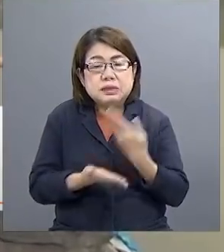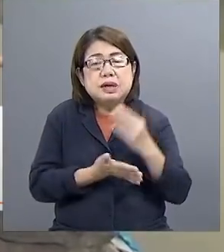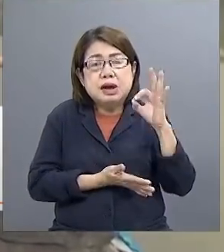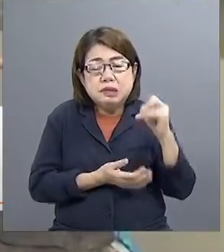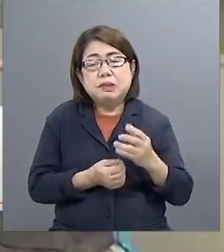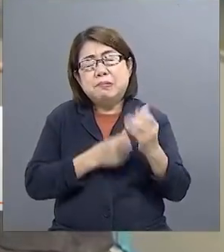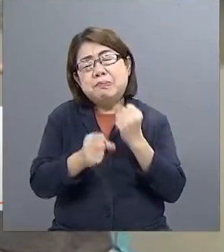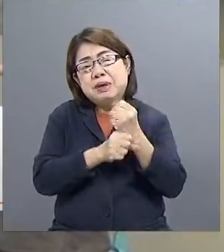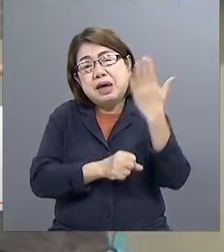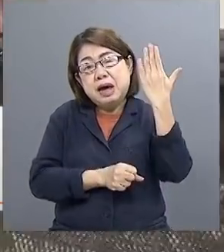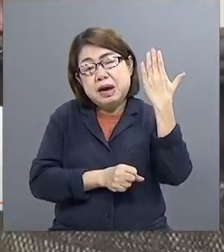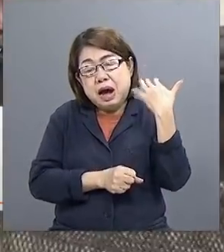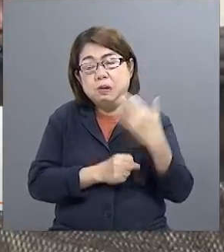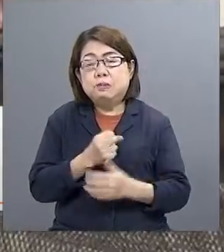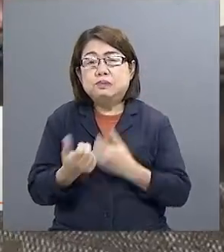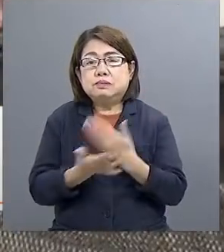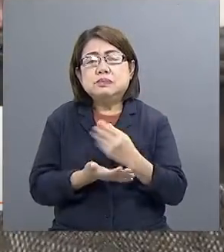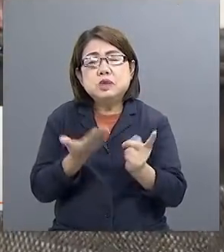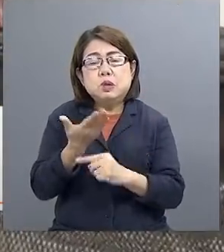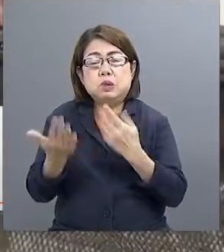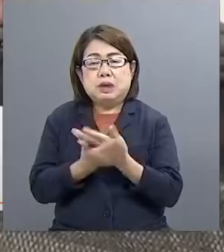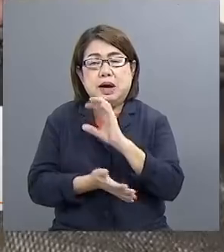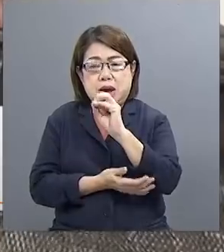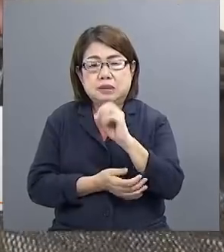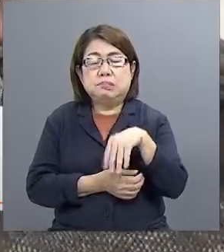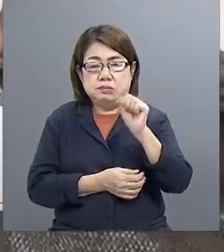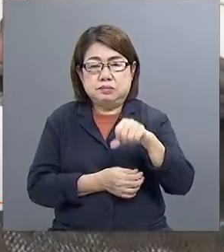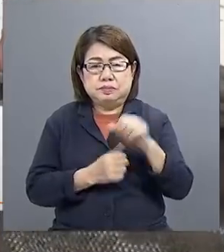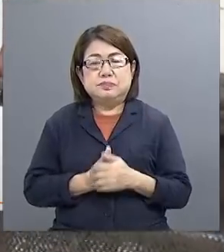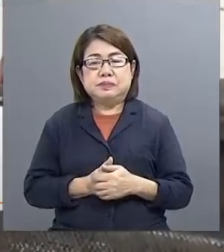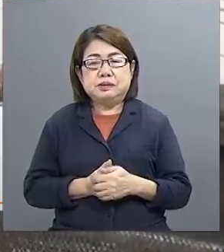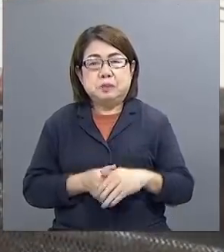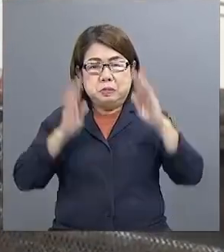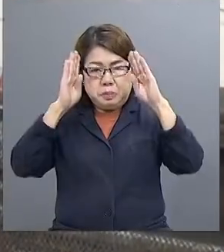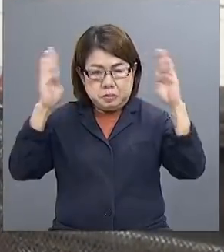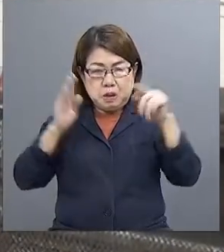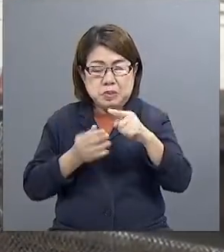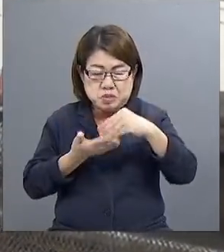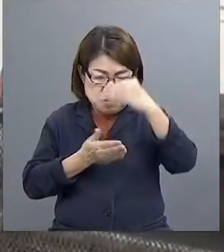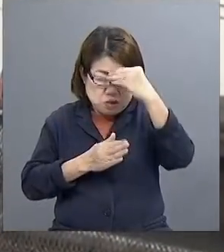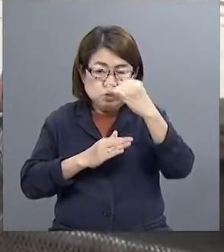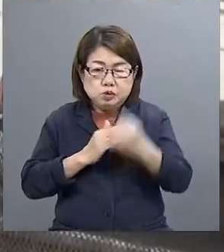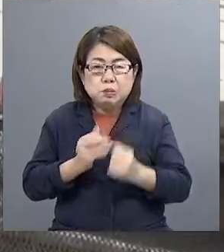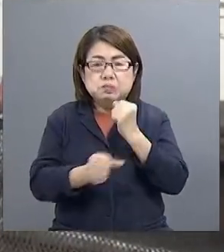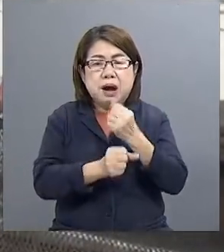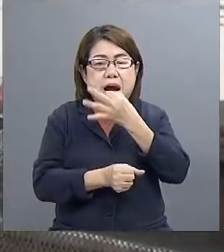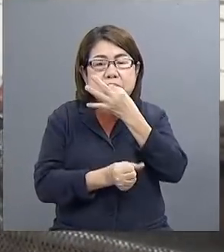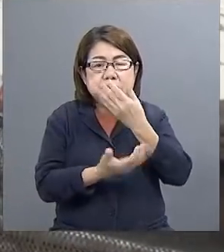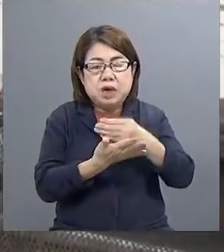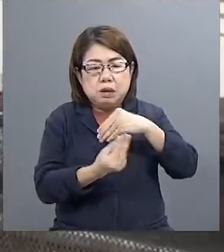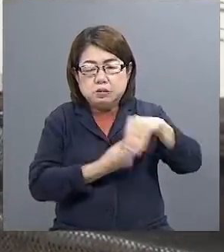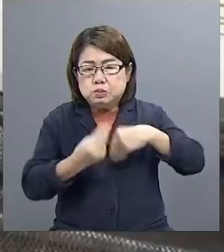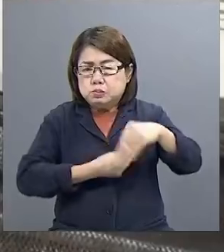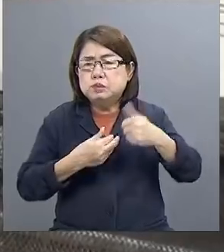55บาท 50บาทนั่นเองซึ่งชมในการนำความรู้แล้วก็สิ่งที่เรียนมามาสร้างอาชีพสร้างรายได้ได้อย่างคุ้มค่านะคะ